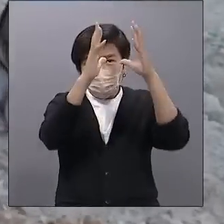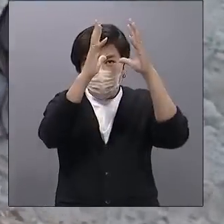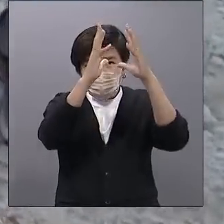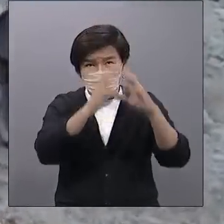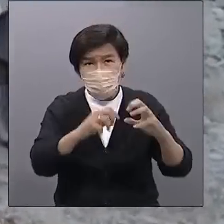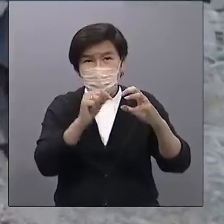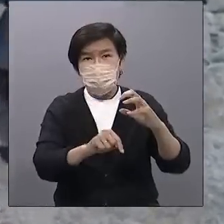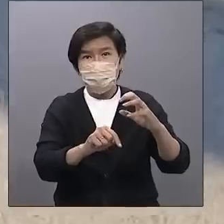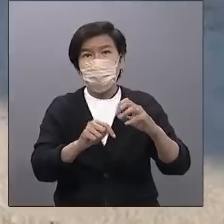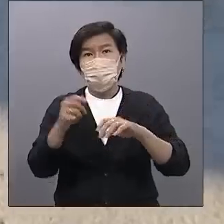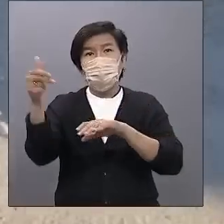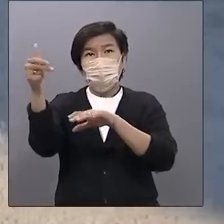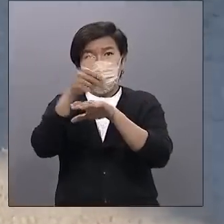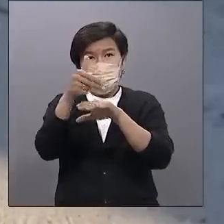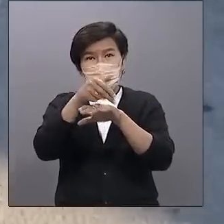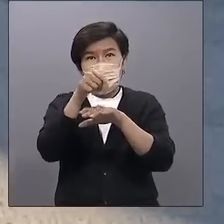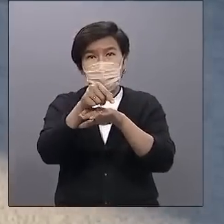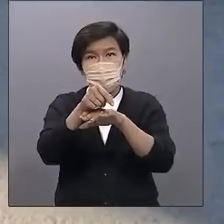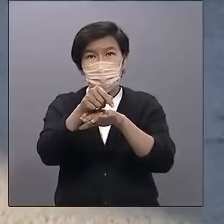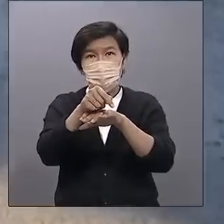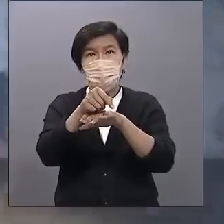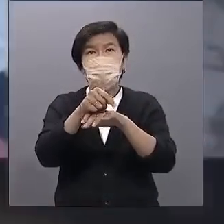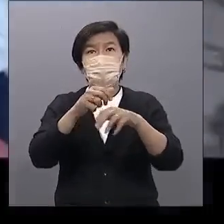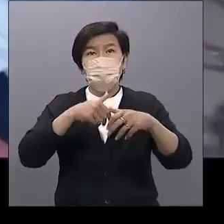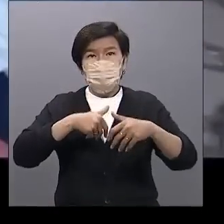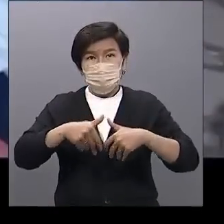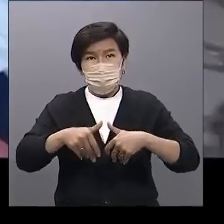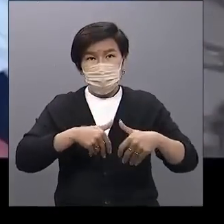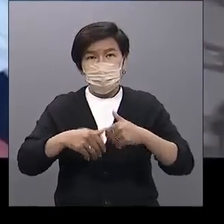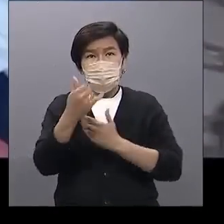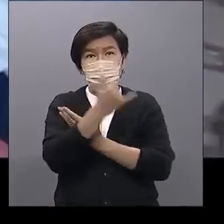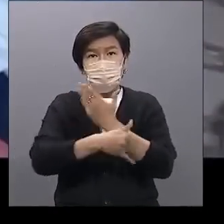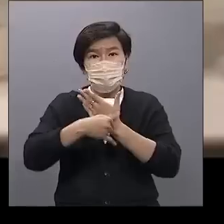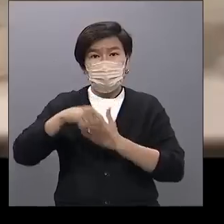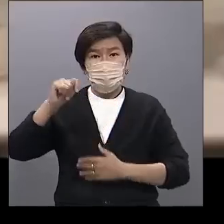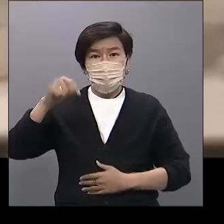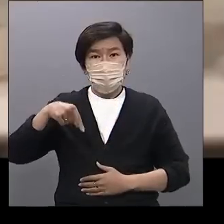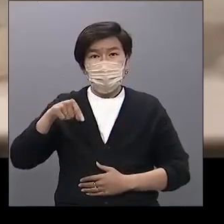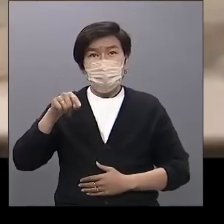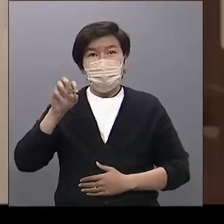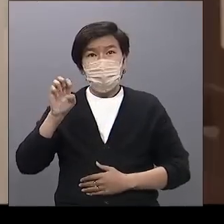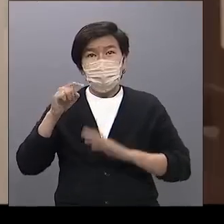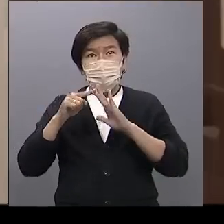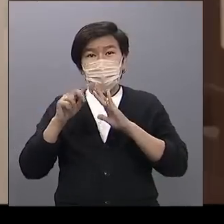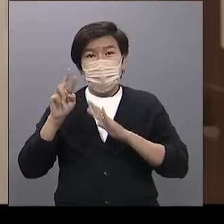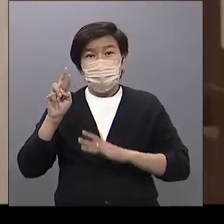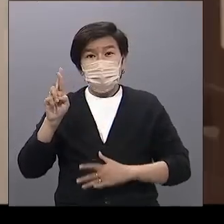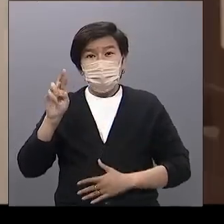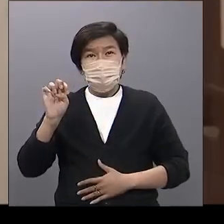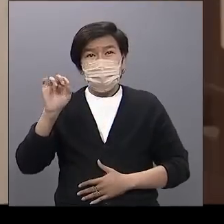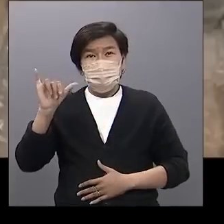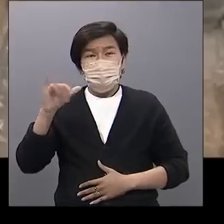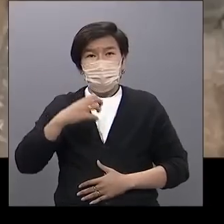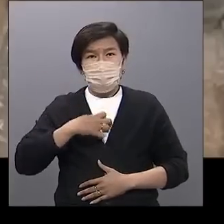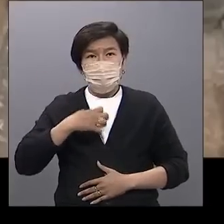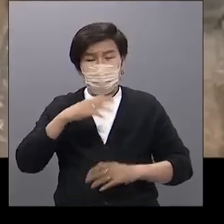อย่างคลิปนี้กลุ่มภาคประชาสังคมใดซีเรียประกาศขอความช่วยเหลือนะคะต้องการอุปกรณ์ในการขุดค้น